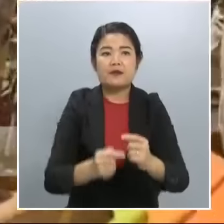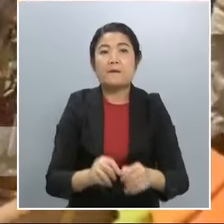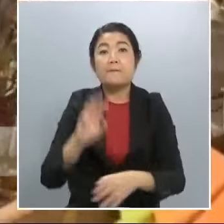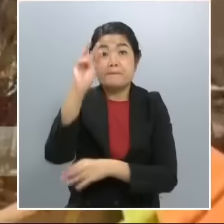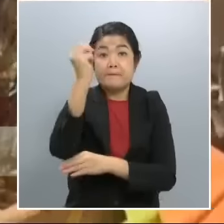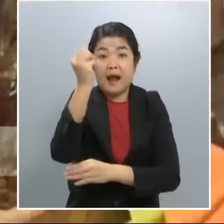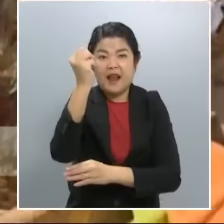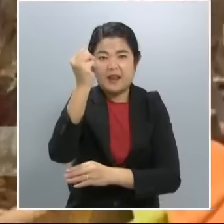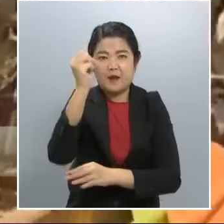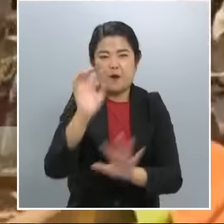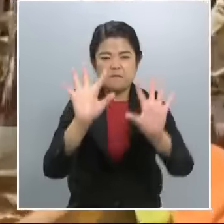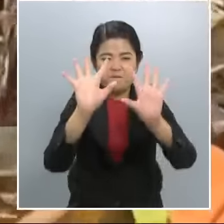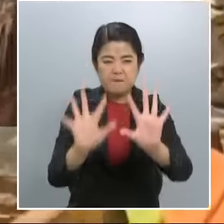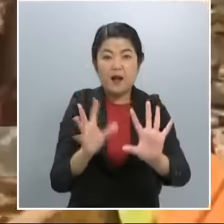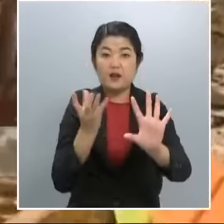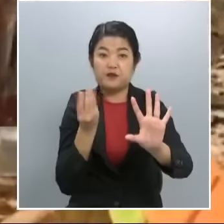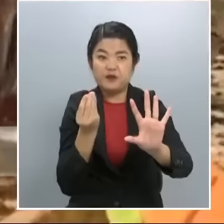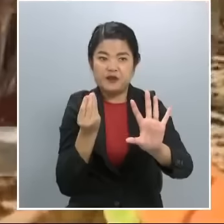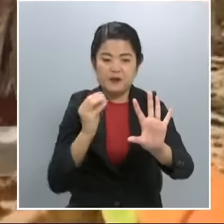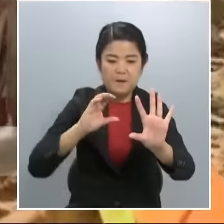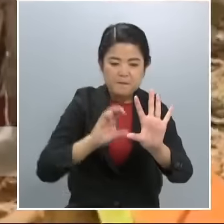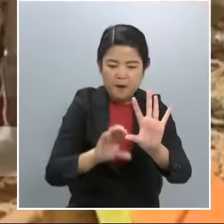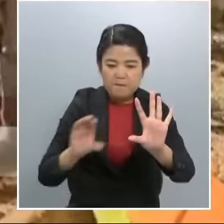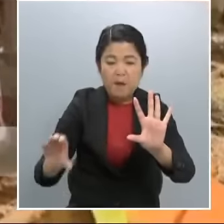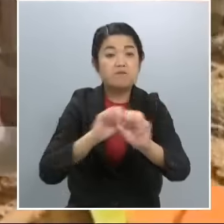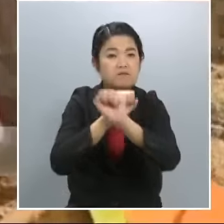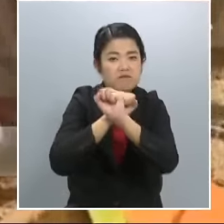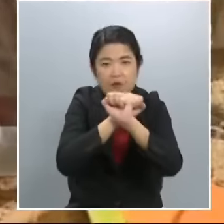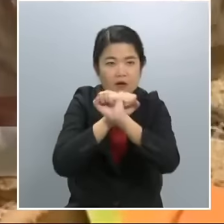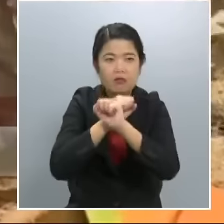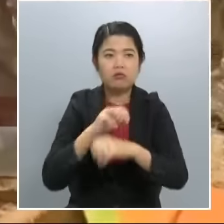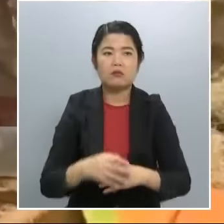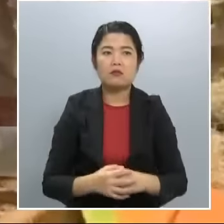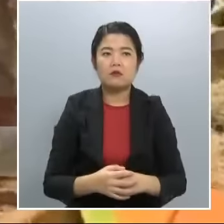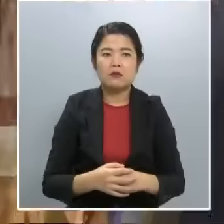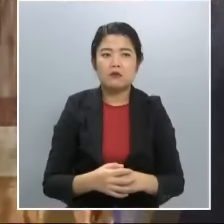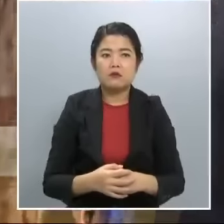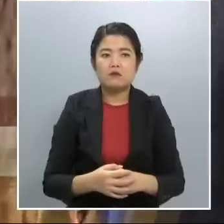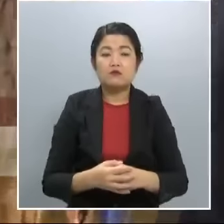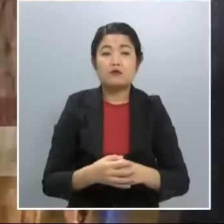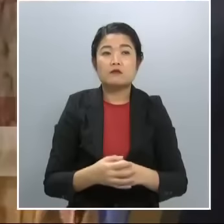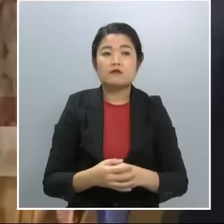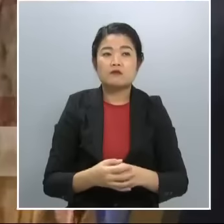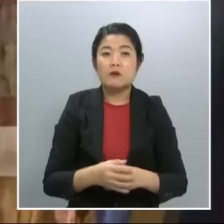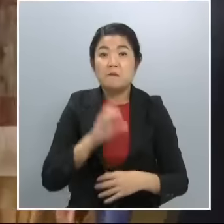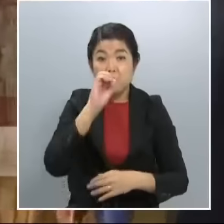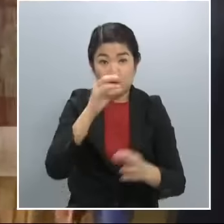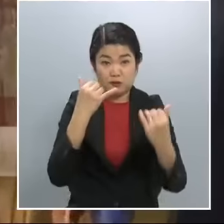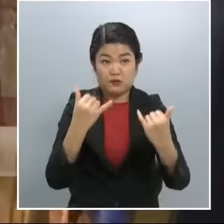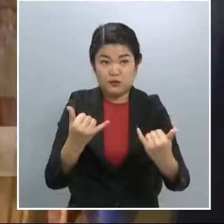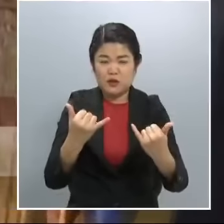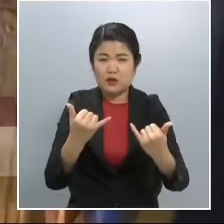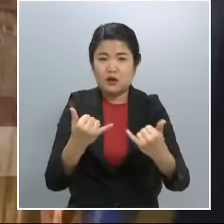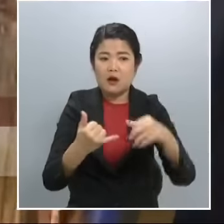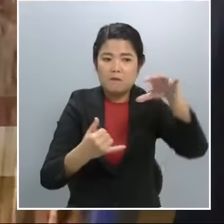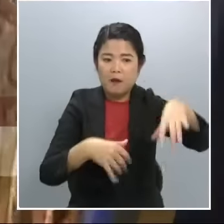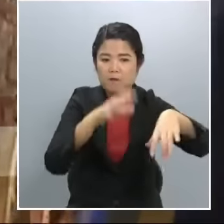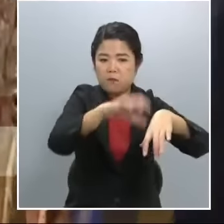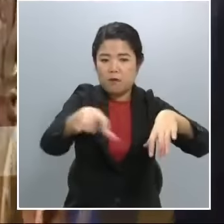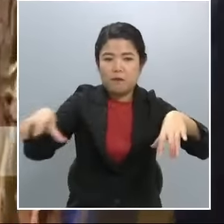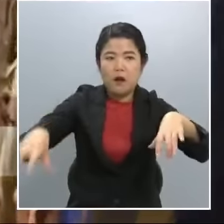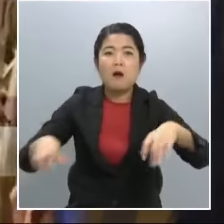ค่ะเพื่อจะพยายามอุดรูรั่วชั่วคราวแข่งกับเวลาเลยตอนเโดยเฉลี่ยแล้วคุณสมศักดิ์บอกว่าทุกแห่งนะคะยัง